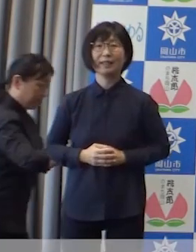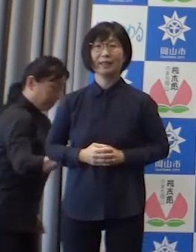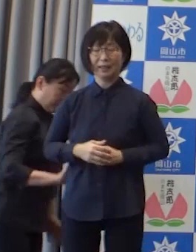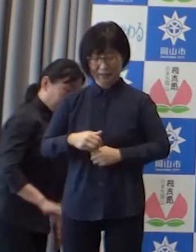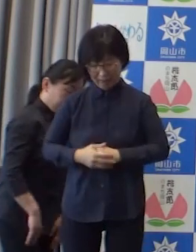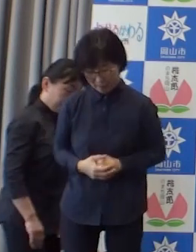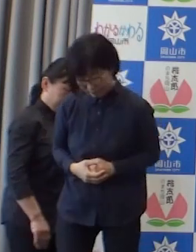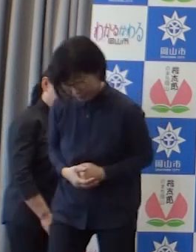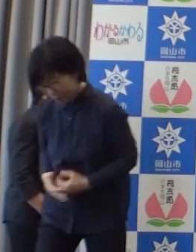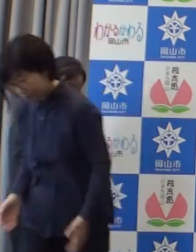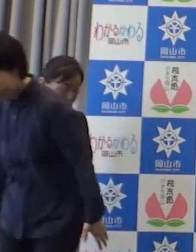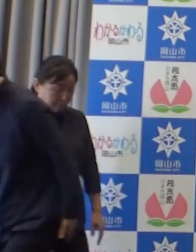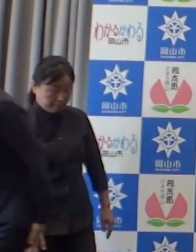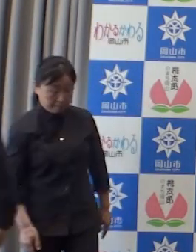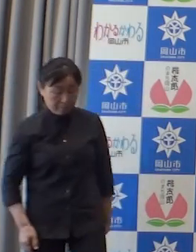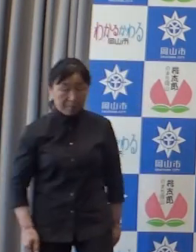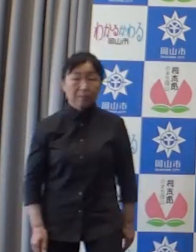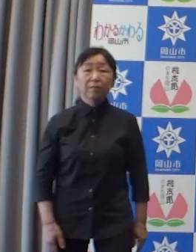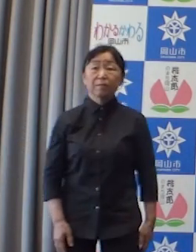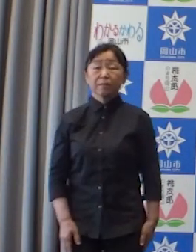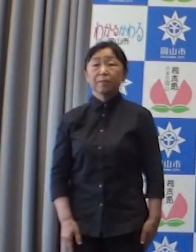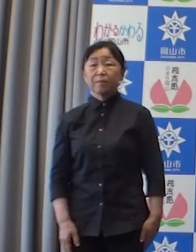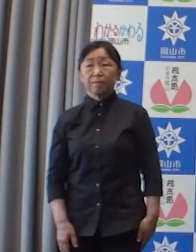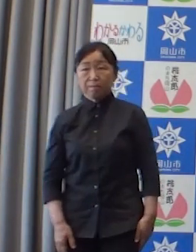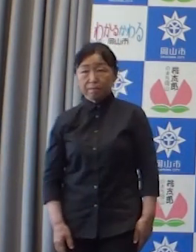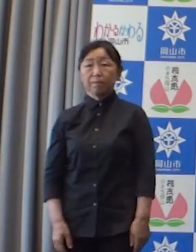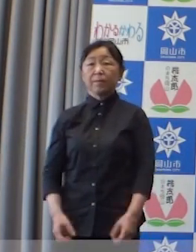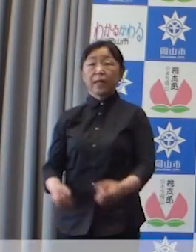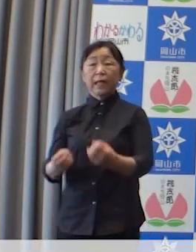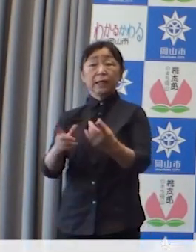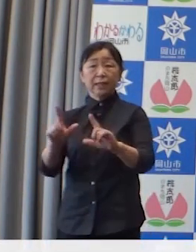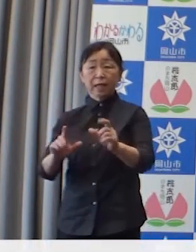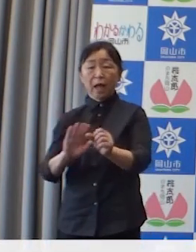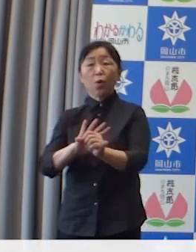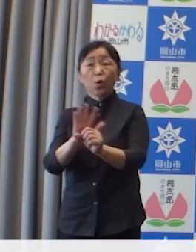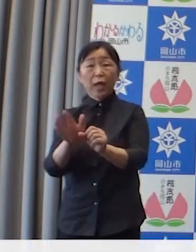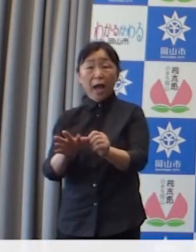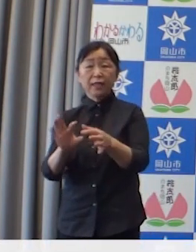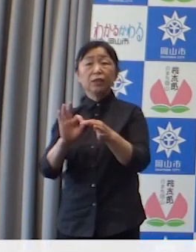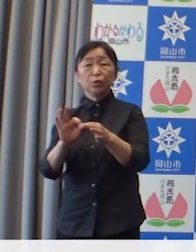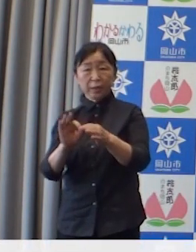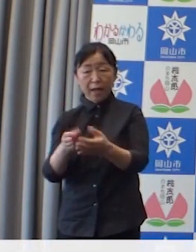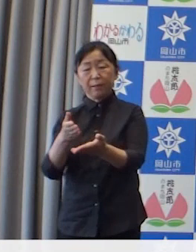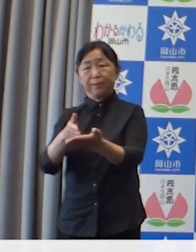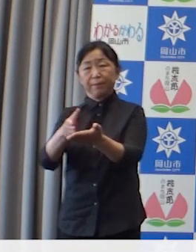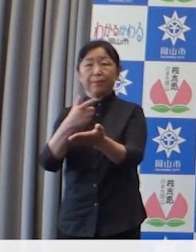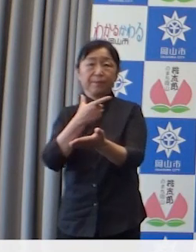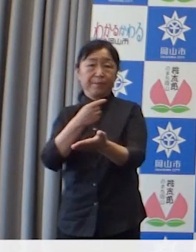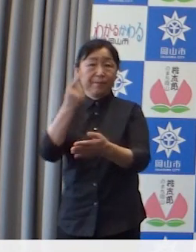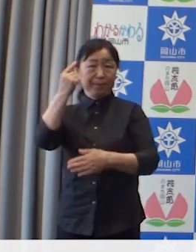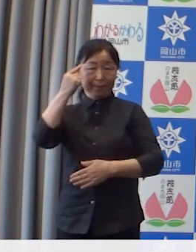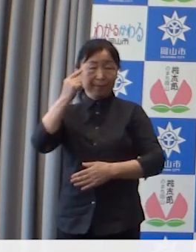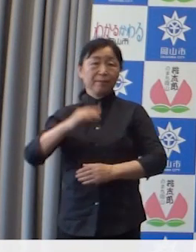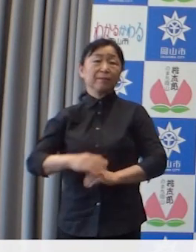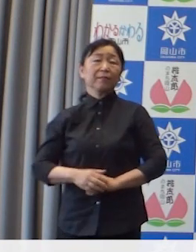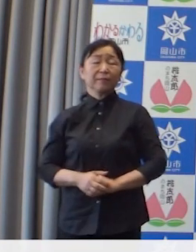案件は以上ですが、少し新型コロナウイルスの話をさせていただきたいと思います